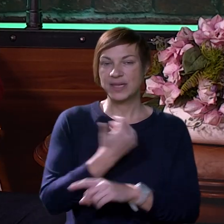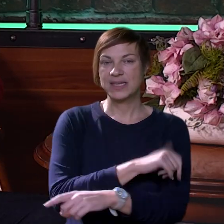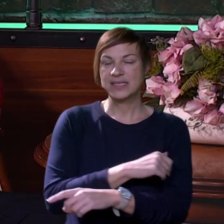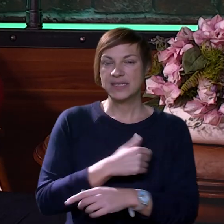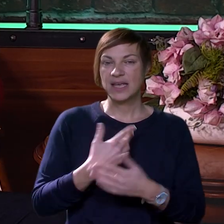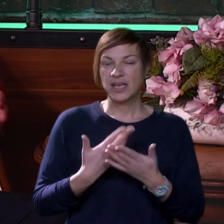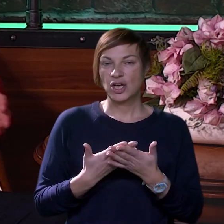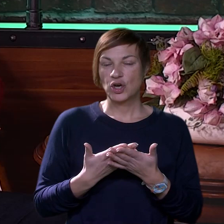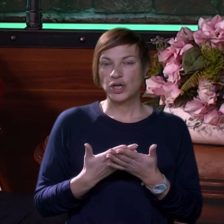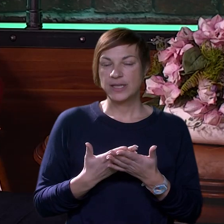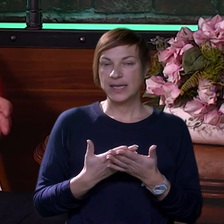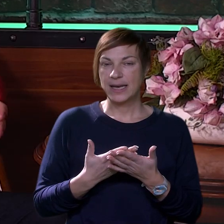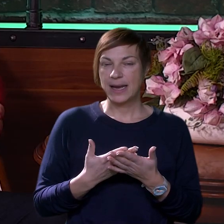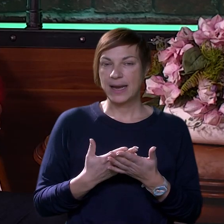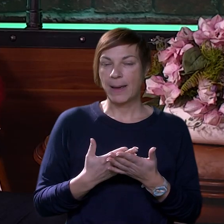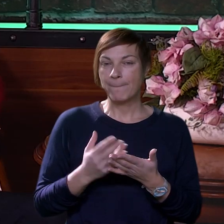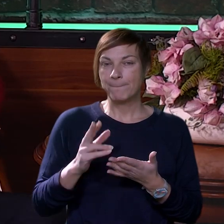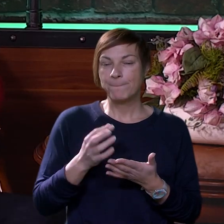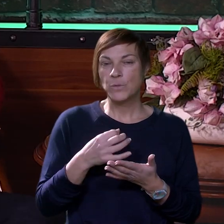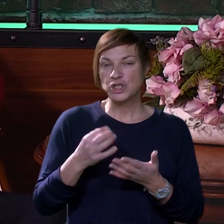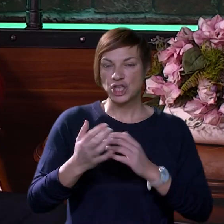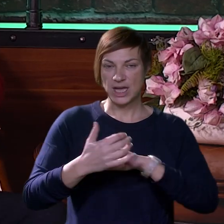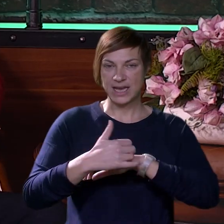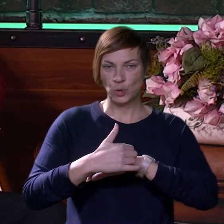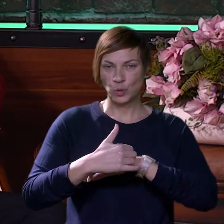150 godina rada i postojanja u Dubrovniku.